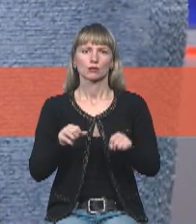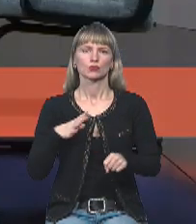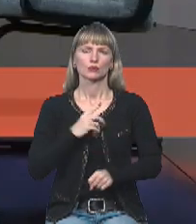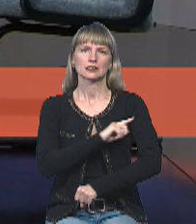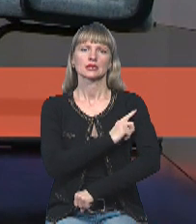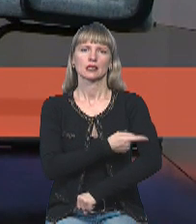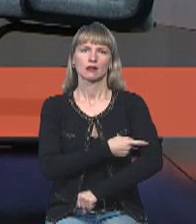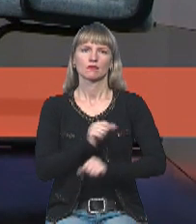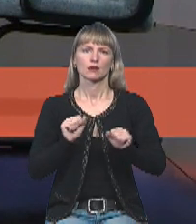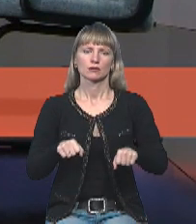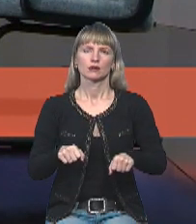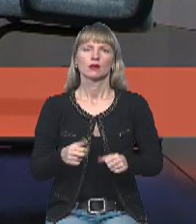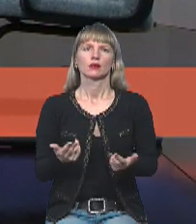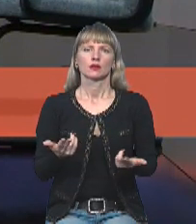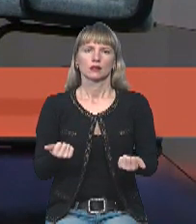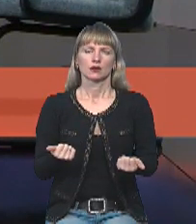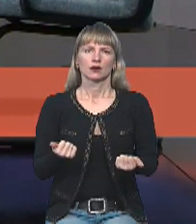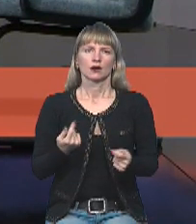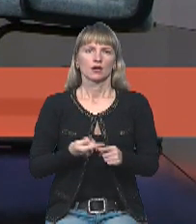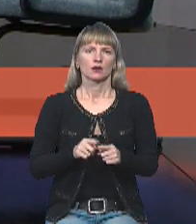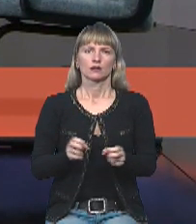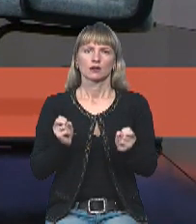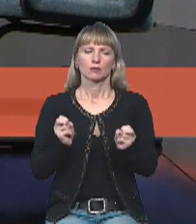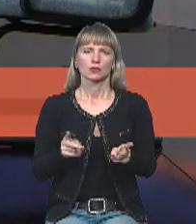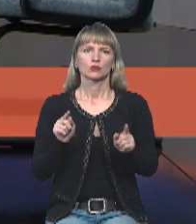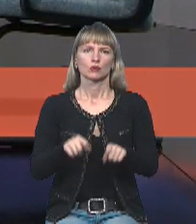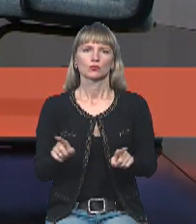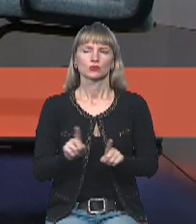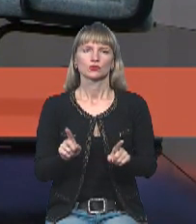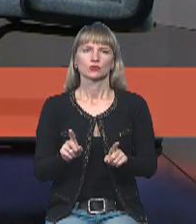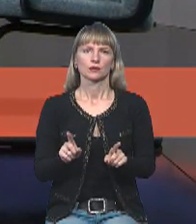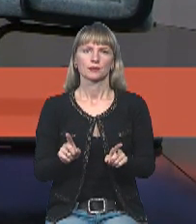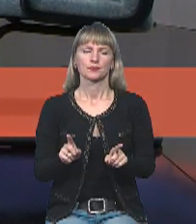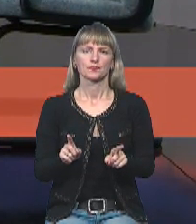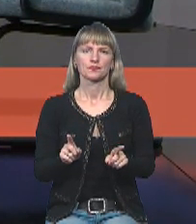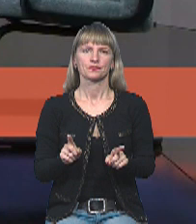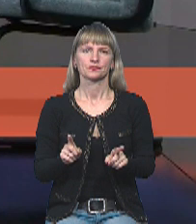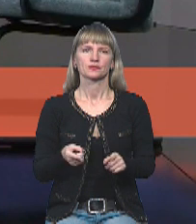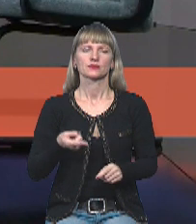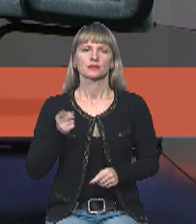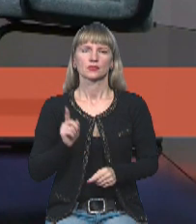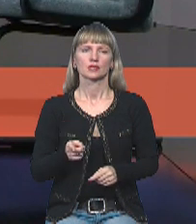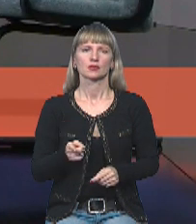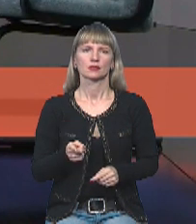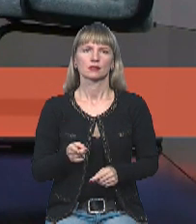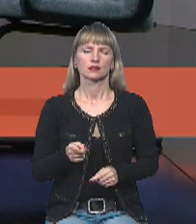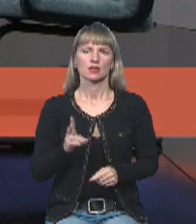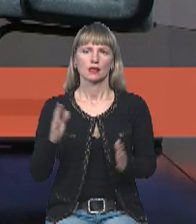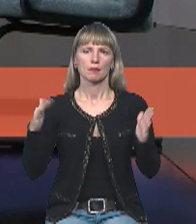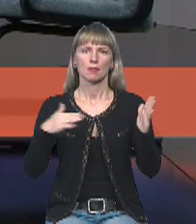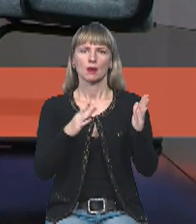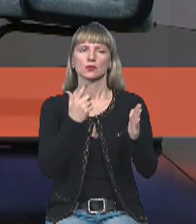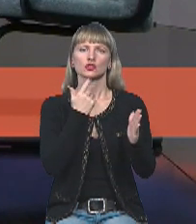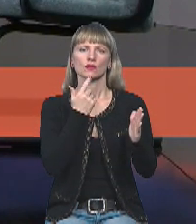силовий варіант. Будуть інші, дійсно. І це дуже небезпечно, тому що це дійсно, от у нас на мапі це